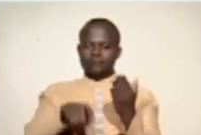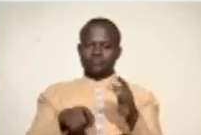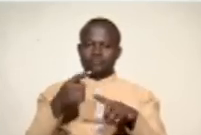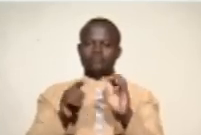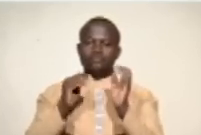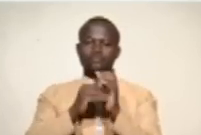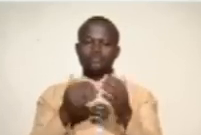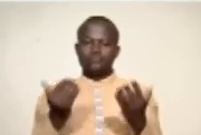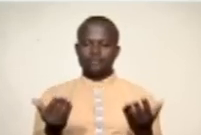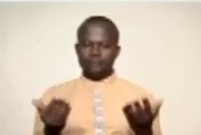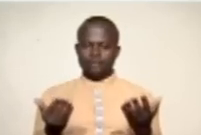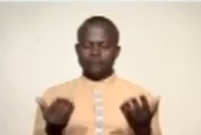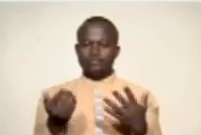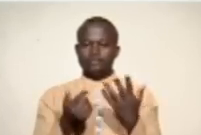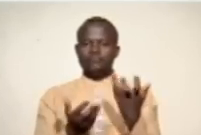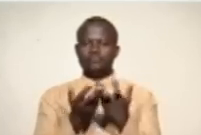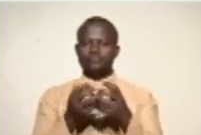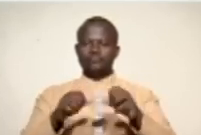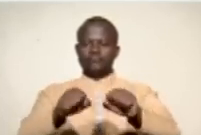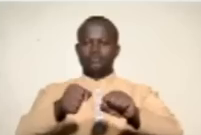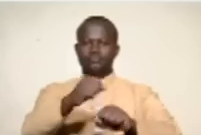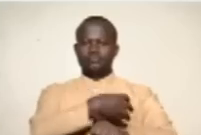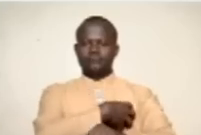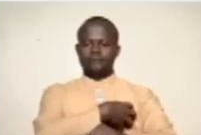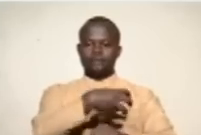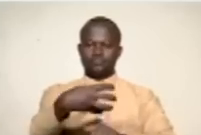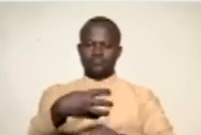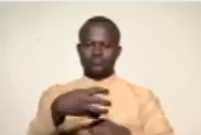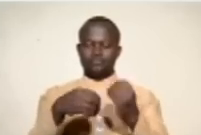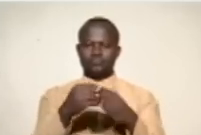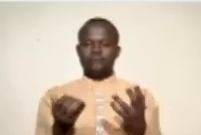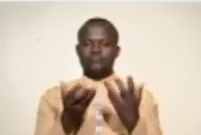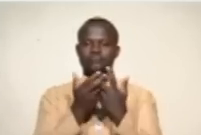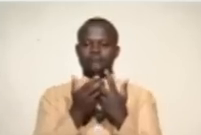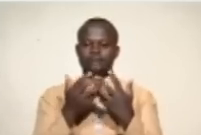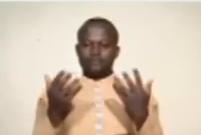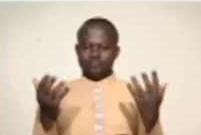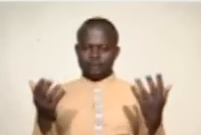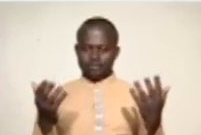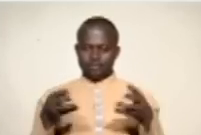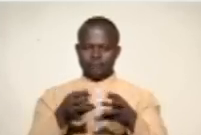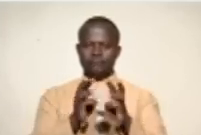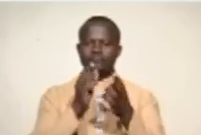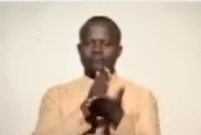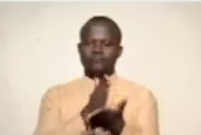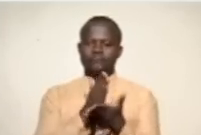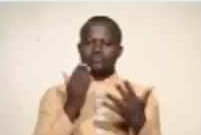Ariko se ibijyanye n'ifatirwa ry'iyo mitungo, ibijyanye n'uko mu